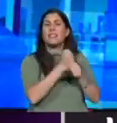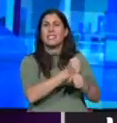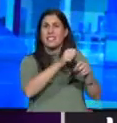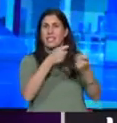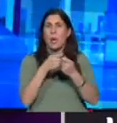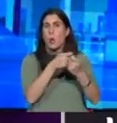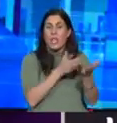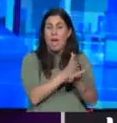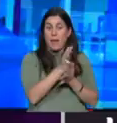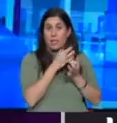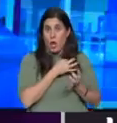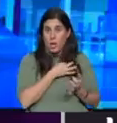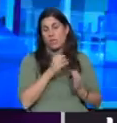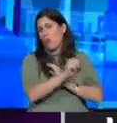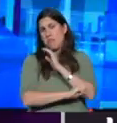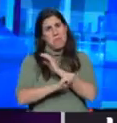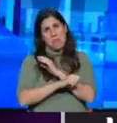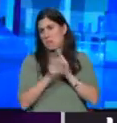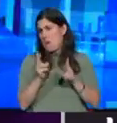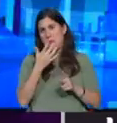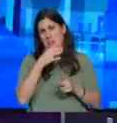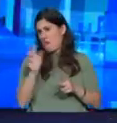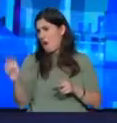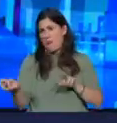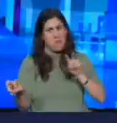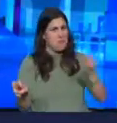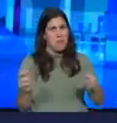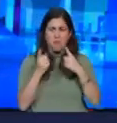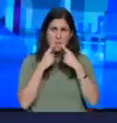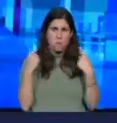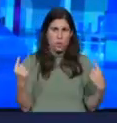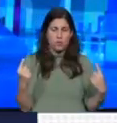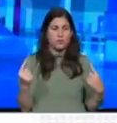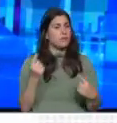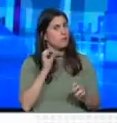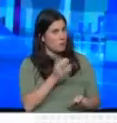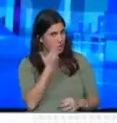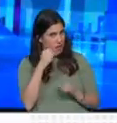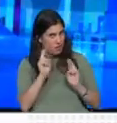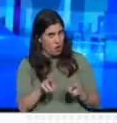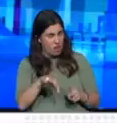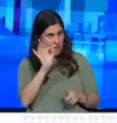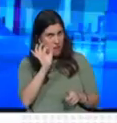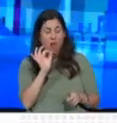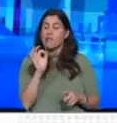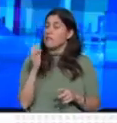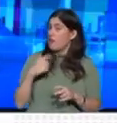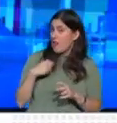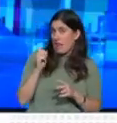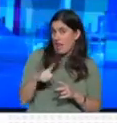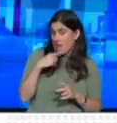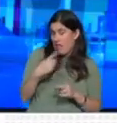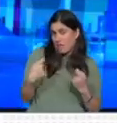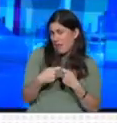שלי, כשהסטודנטים רשאים לבחור בין החלופות. באמת היה אפשר לבחור בין החלופות? תראי, אני חייב להגיד לך